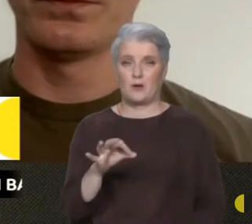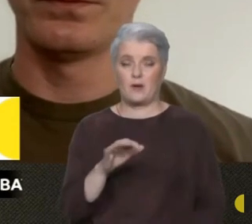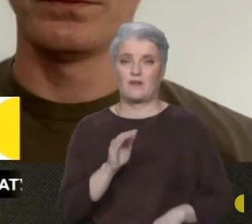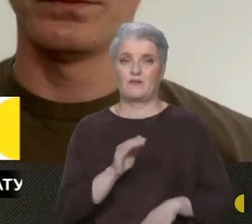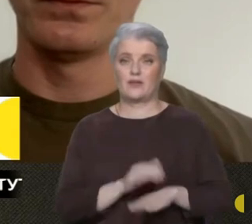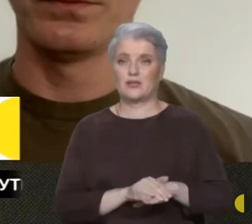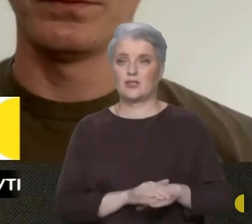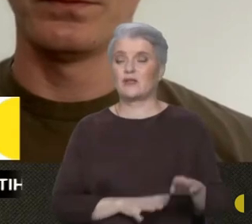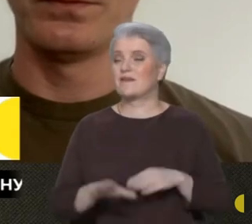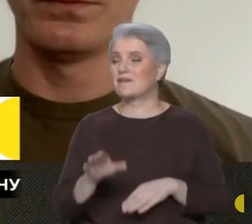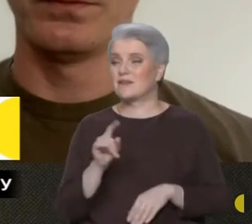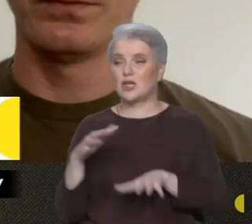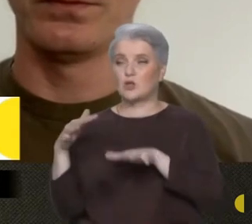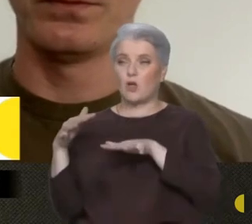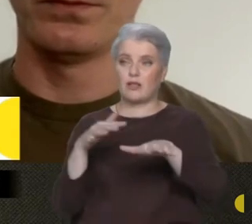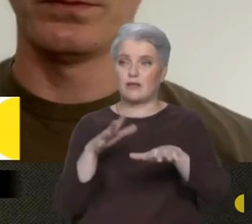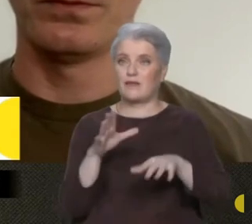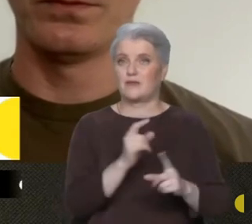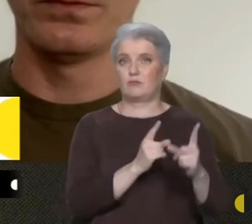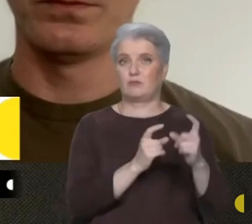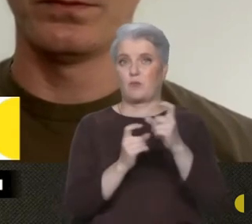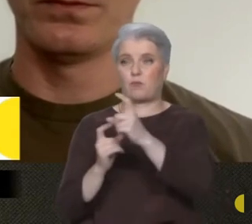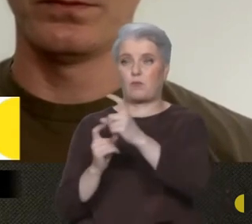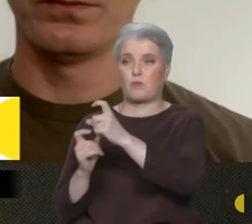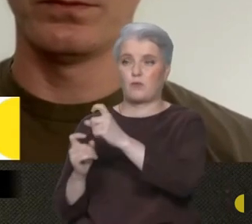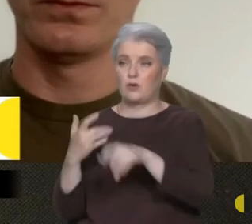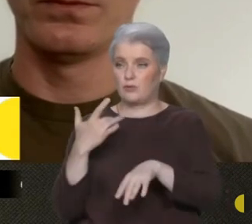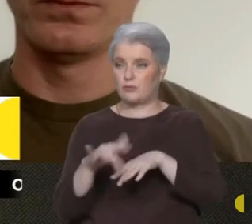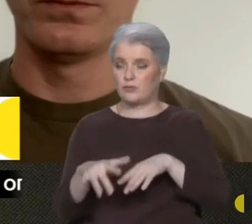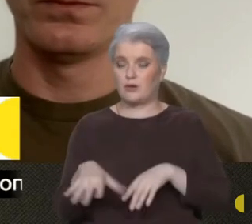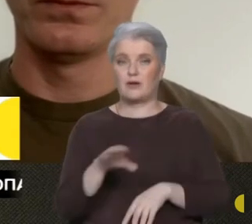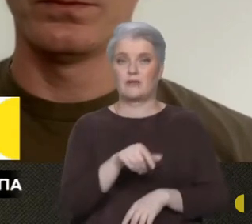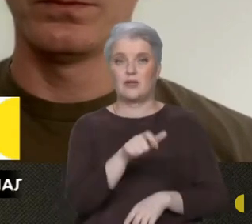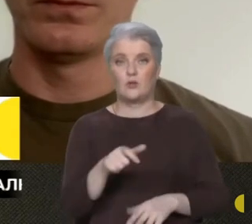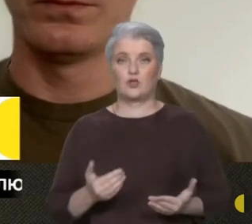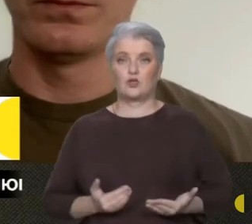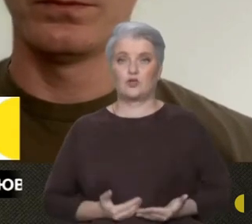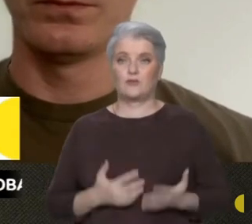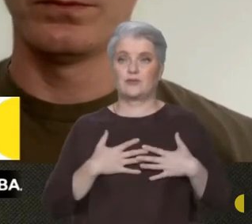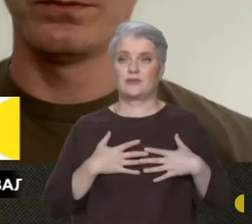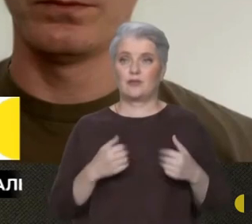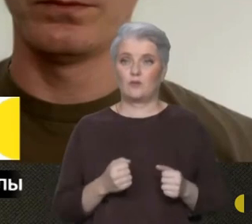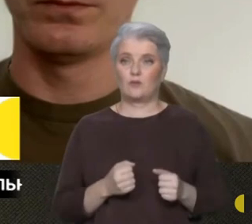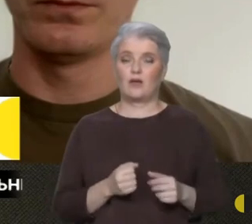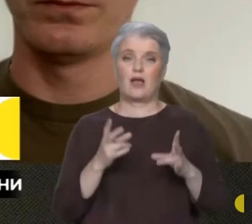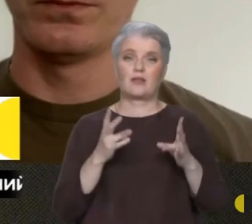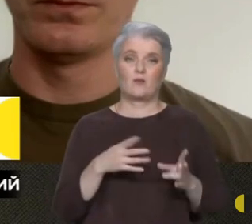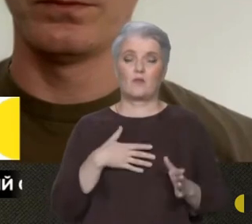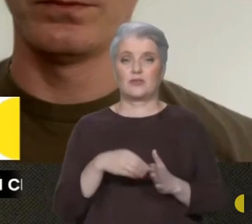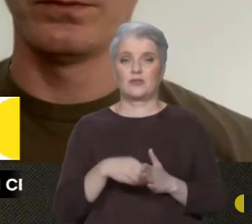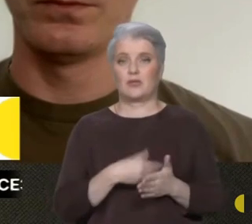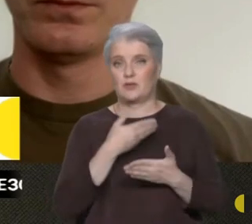Фактично все, що летіло, все збили. Всі люди живі, здорові, травмованих, загиблих